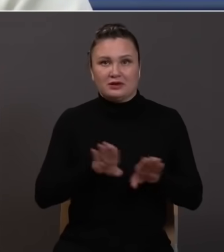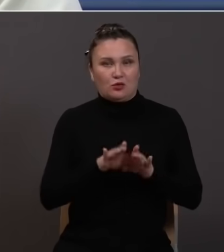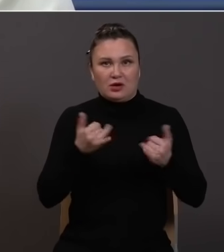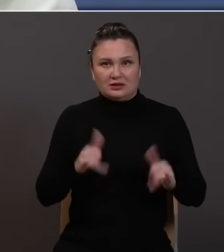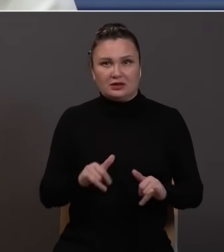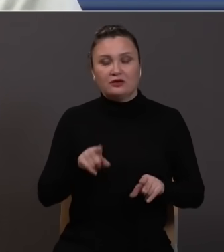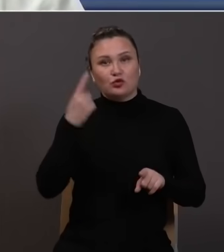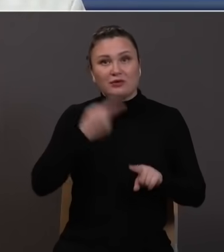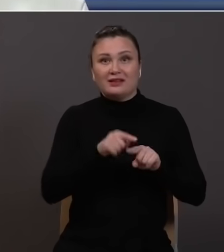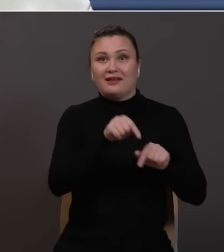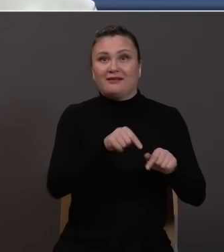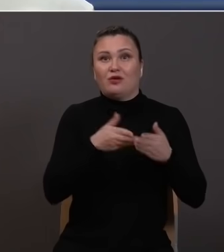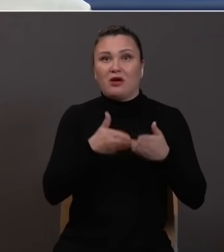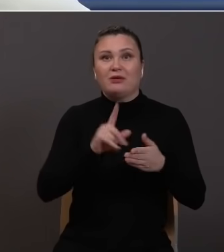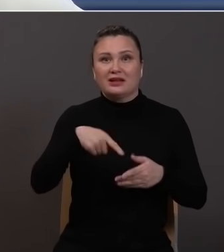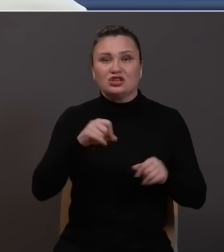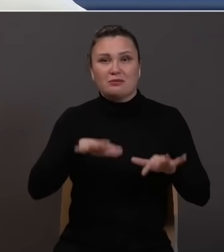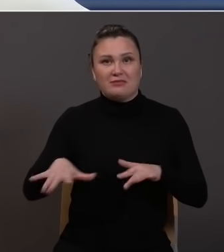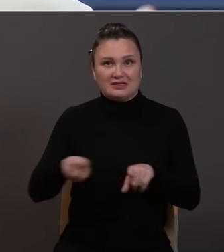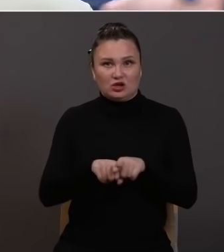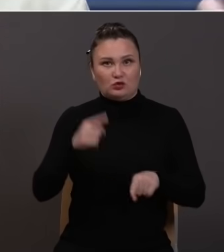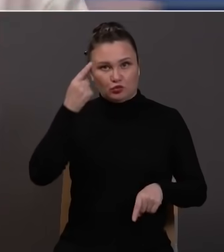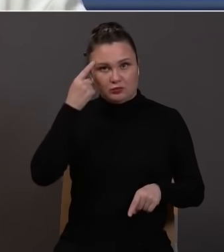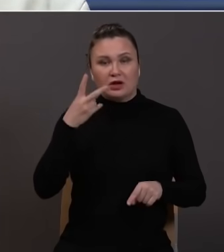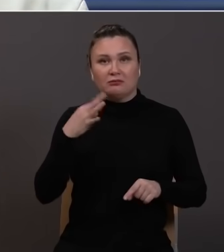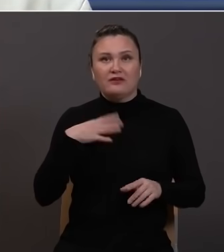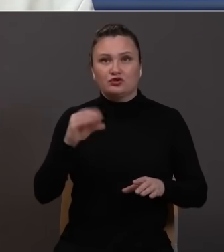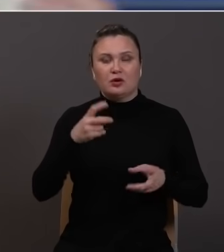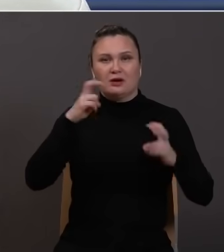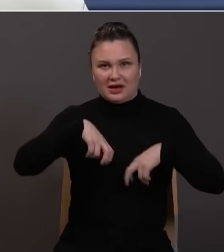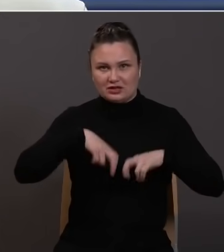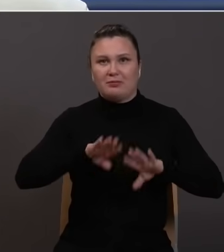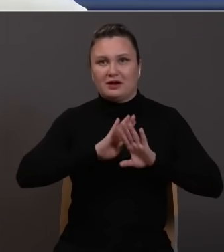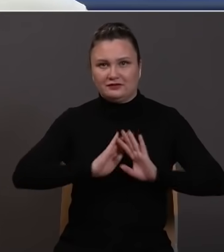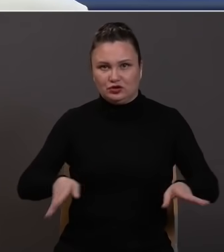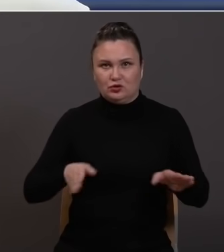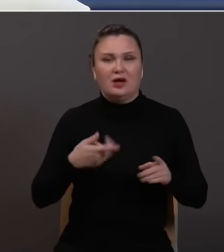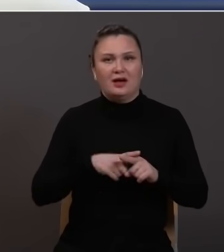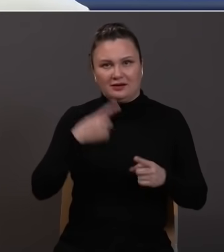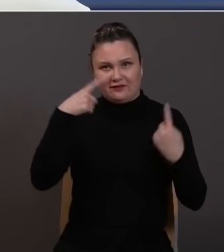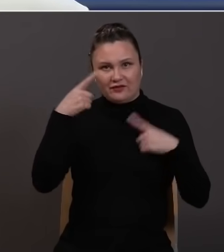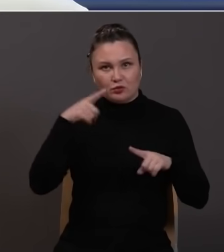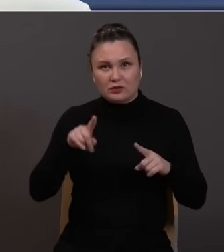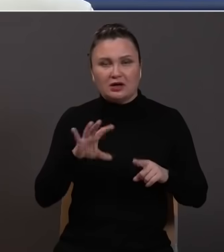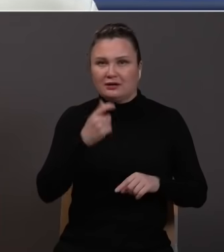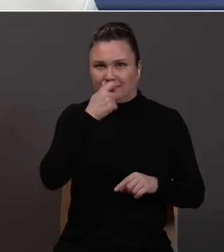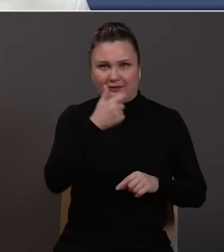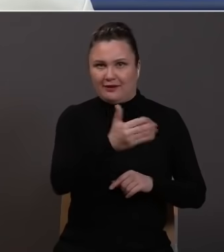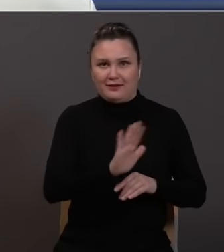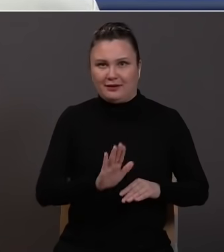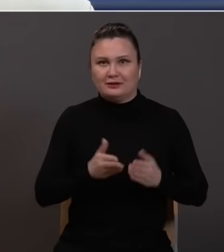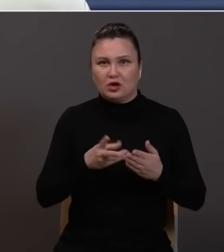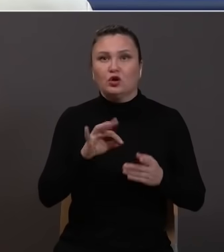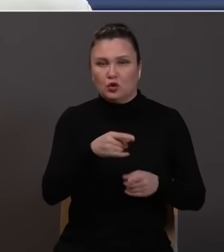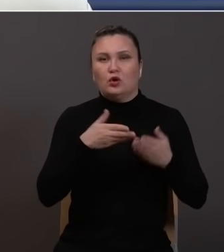Все думали, что это этот корабль, и даже у местных была эта легенда. Вот, в общем, мы все разобрались, в итоге развенчали этот миф, но, тем не менее,